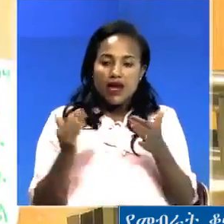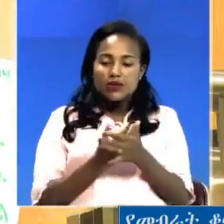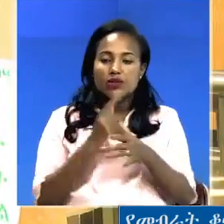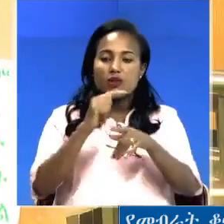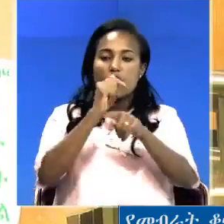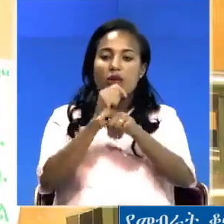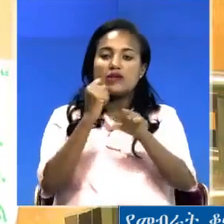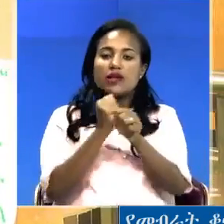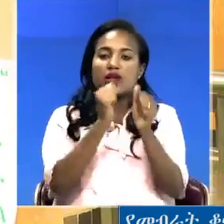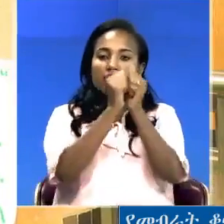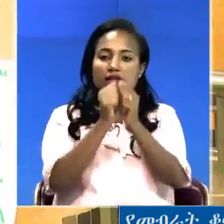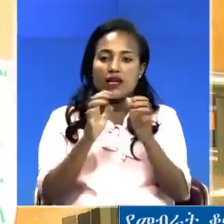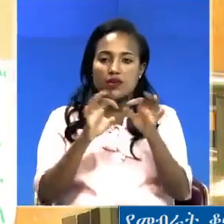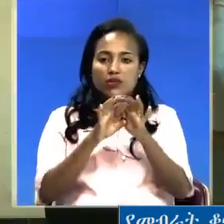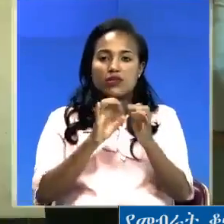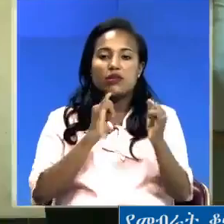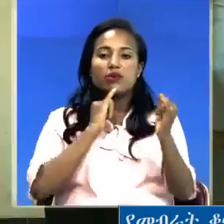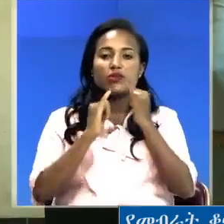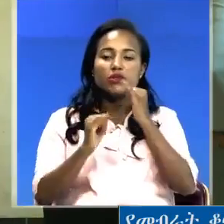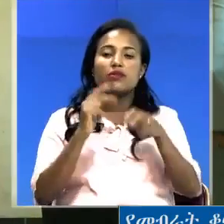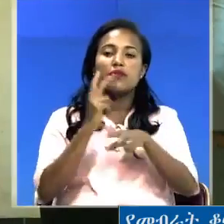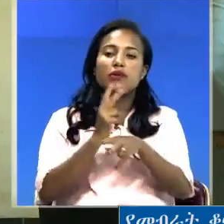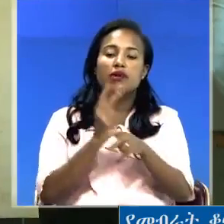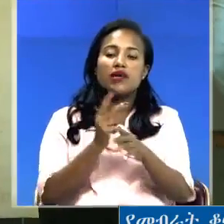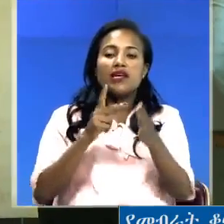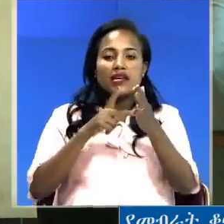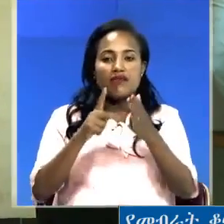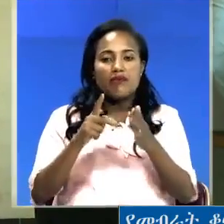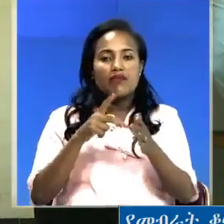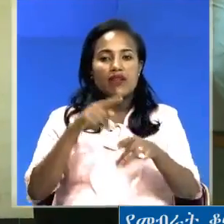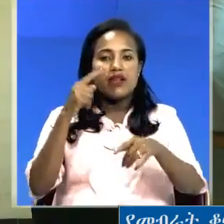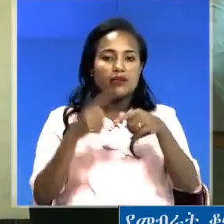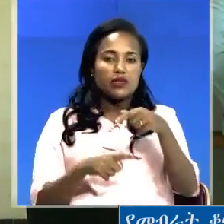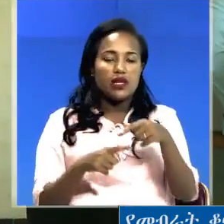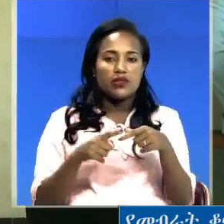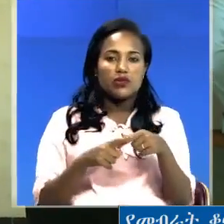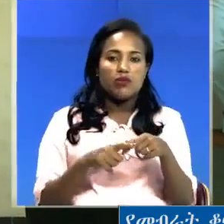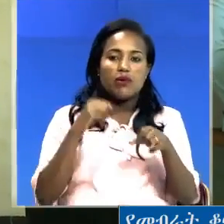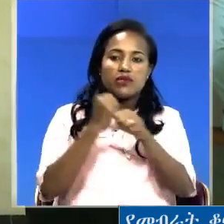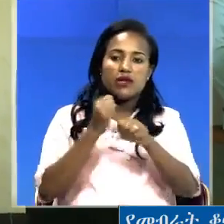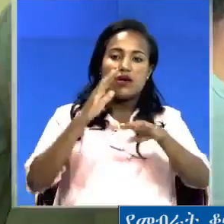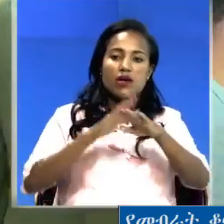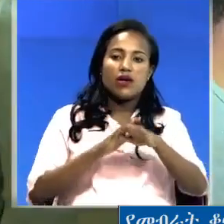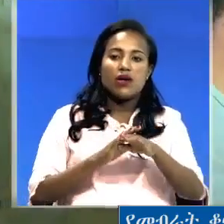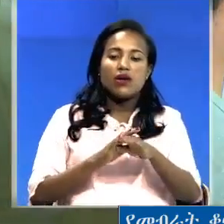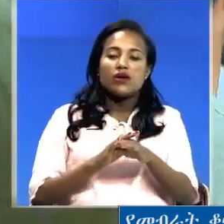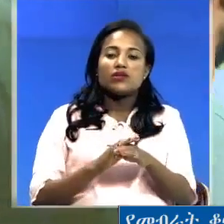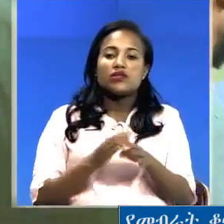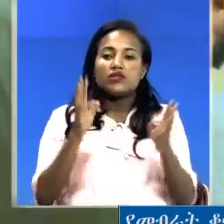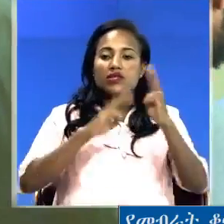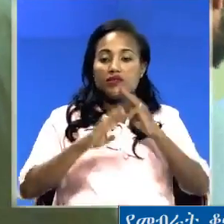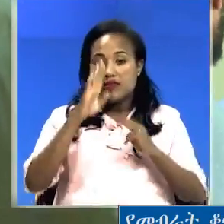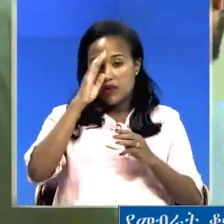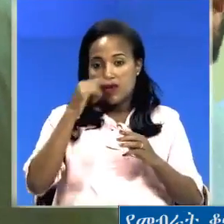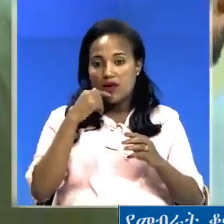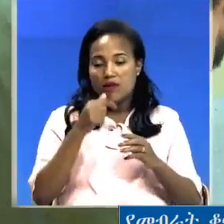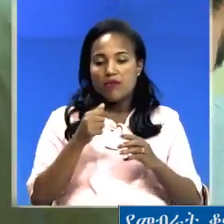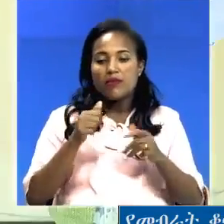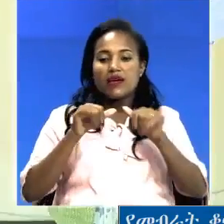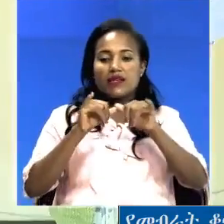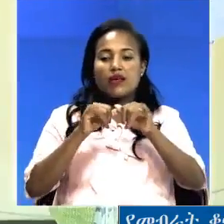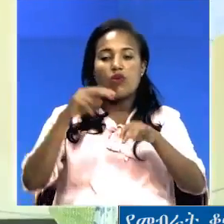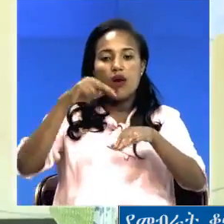ጋር ተያይዞ ደንበኞች የሚጠበቅባቸውን ክፍያ መክፈል አለመቻላቸውም በአሰራሩ ላይ ውስንነት ፈጥሯል ያሉት ስራ አስኪያጁ በቀጣይ ወጥ የሆነ